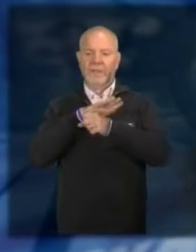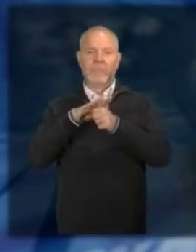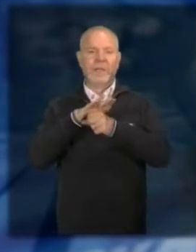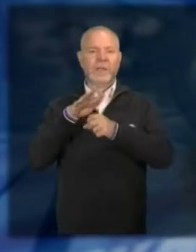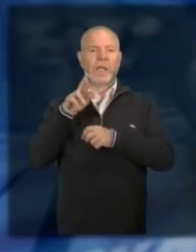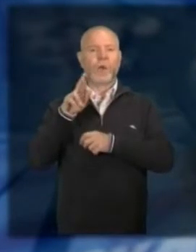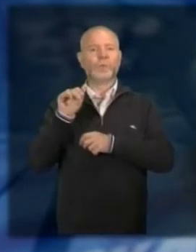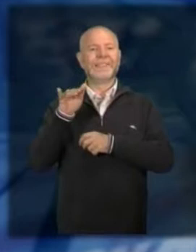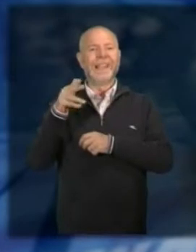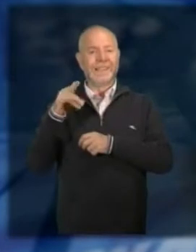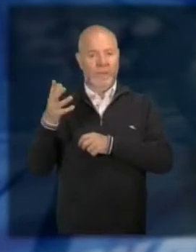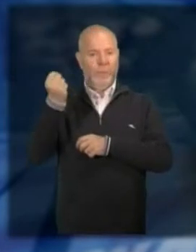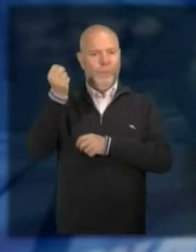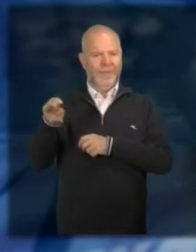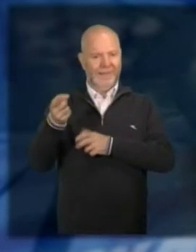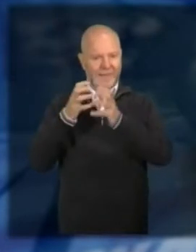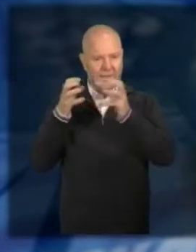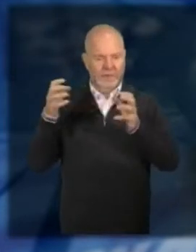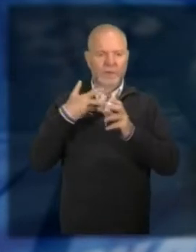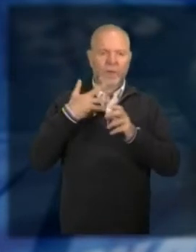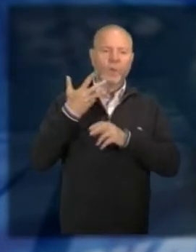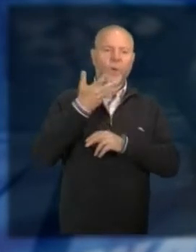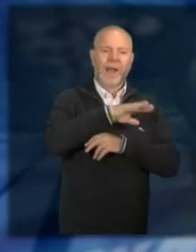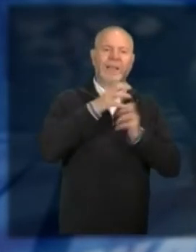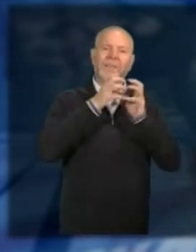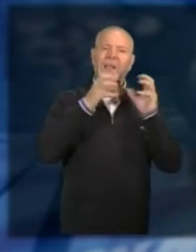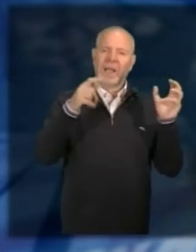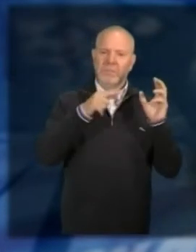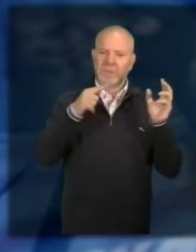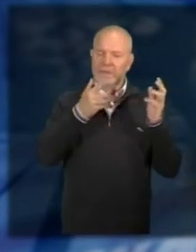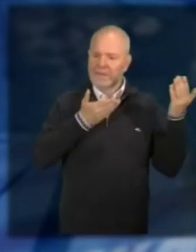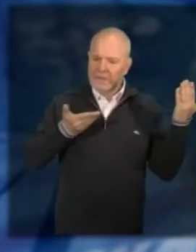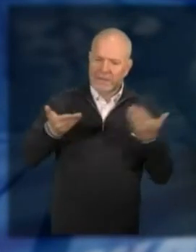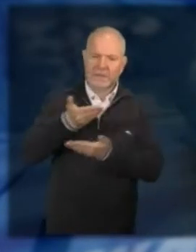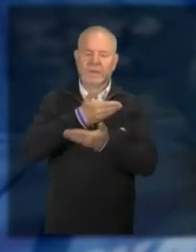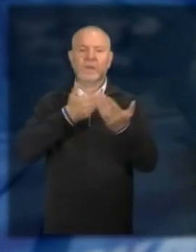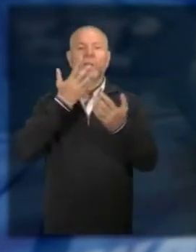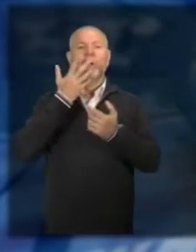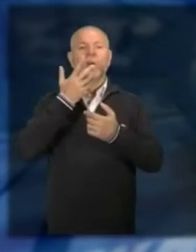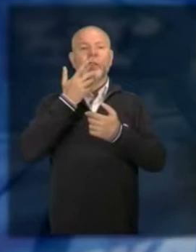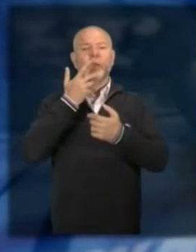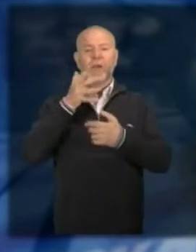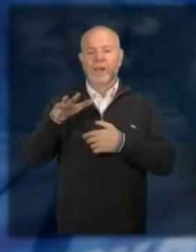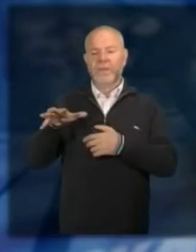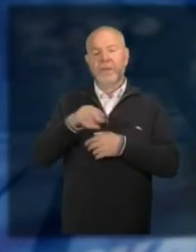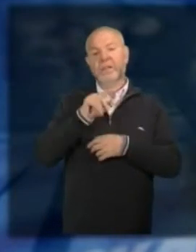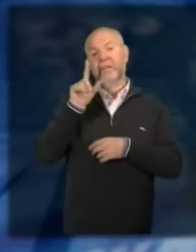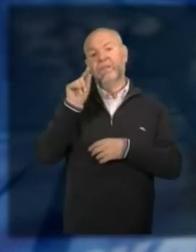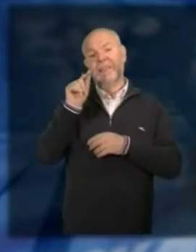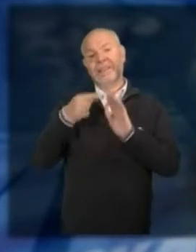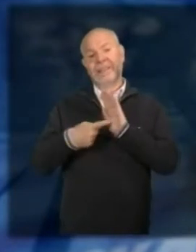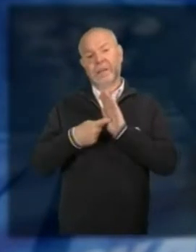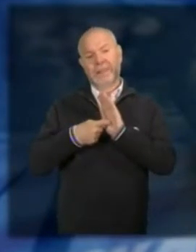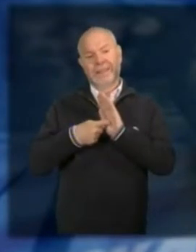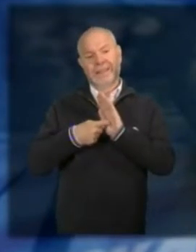Ruschetti, titolare dell'azienda, con il gruppo Giochi Preziosi, che attraverso una società collegata aveva riassorbito una ventina dei